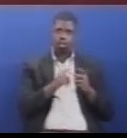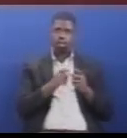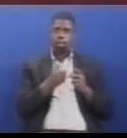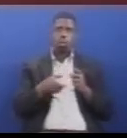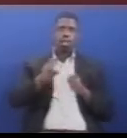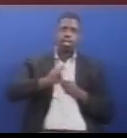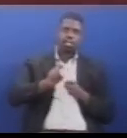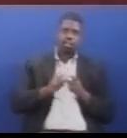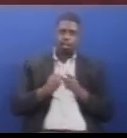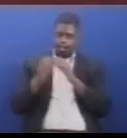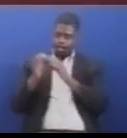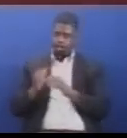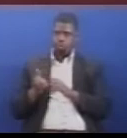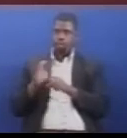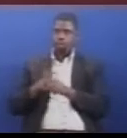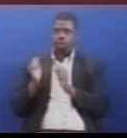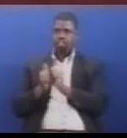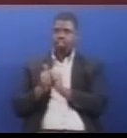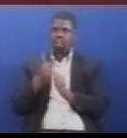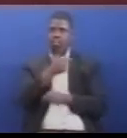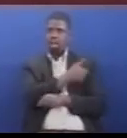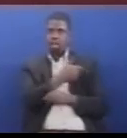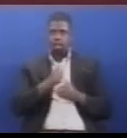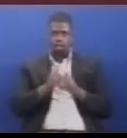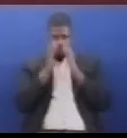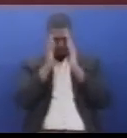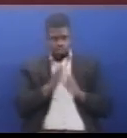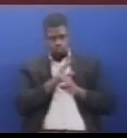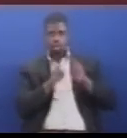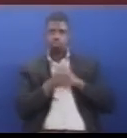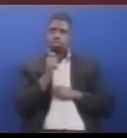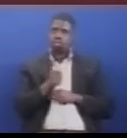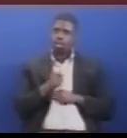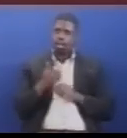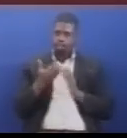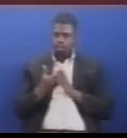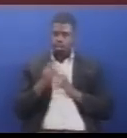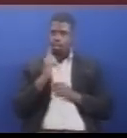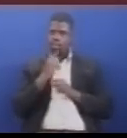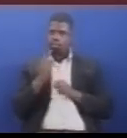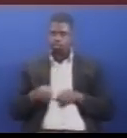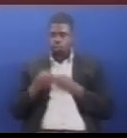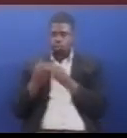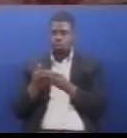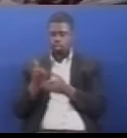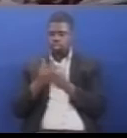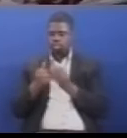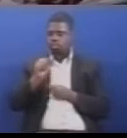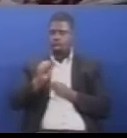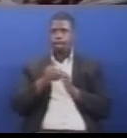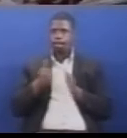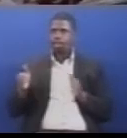kuongeza miundombinu na vifaa tiba. Mheshimiwa Naibu Spika, pamoja na majibu niliyoyatoa katika sehemu A mpaka